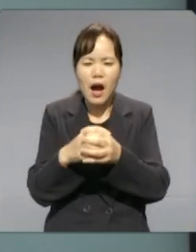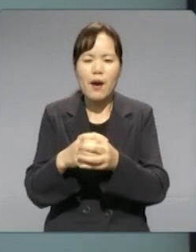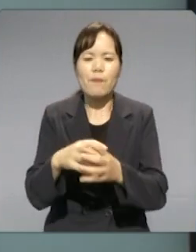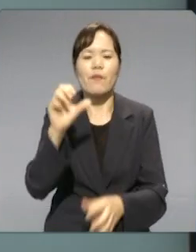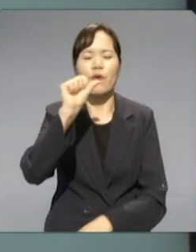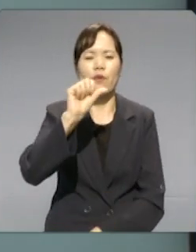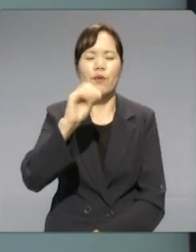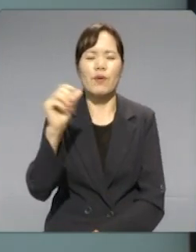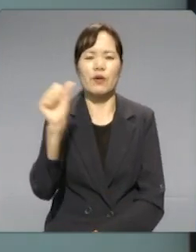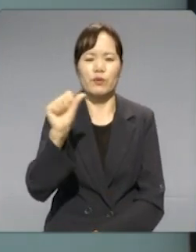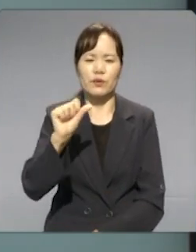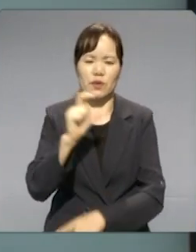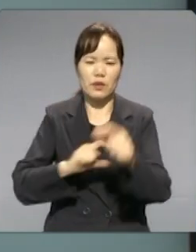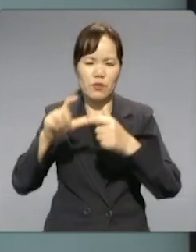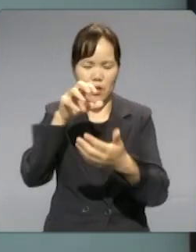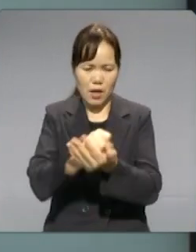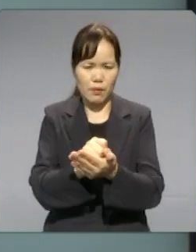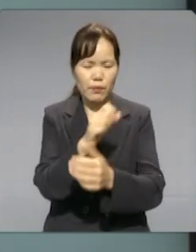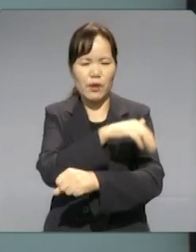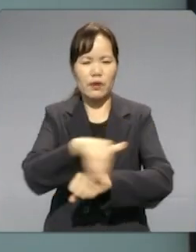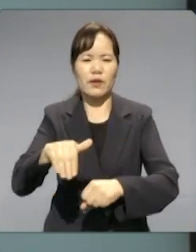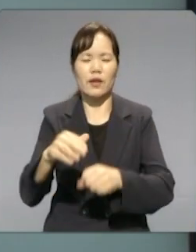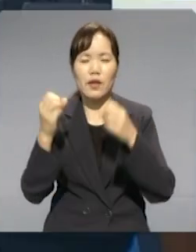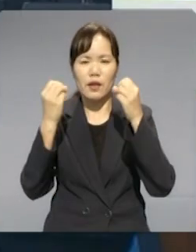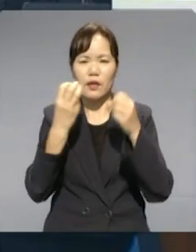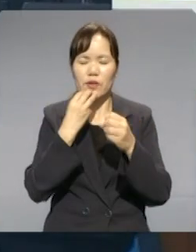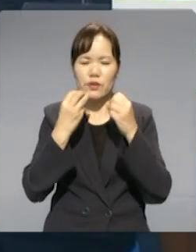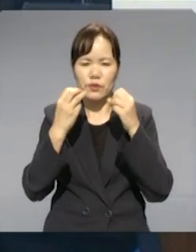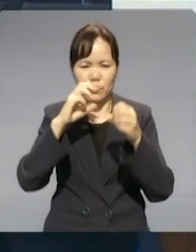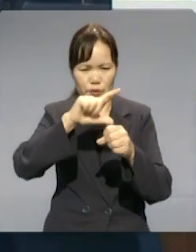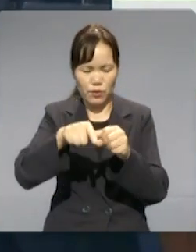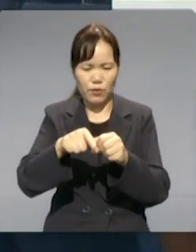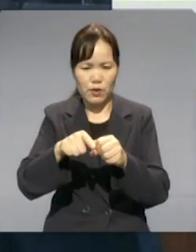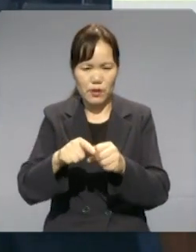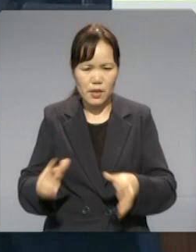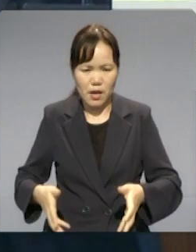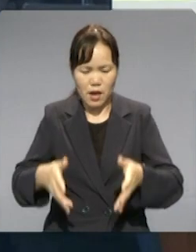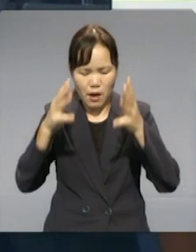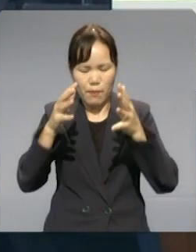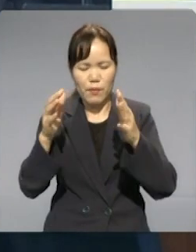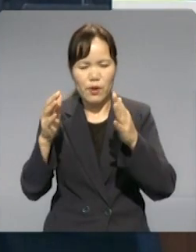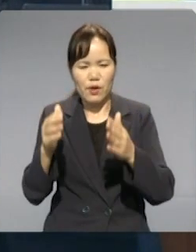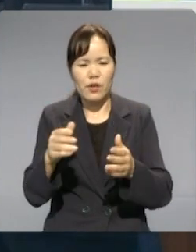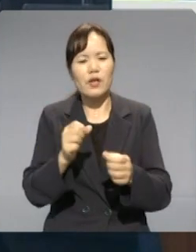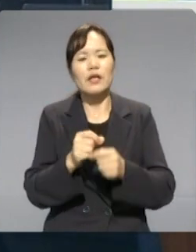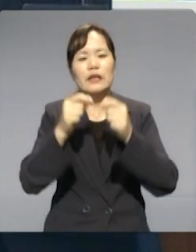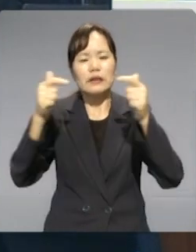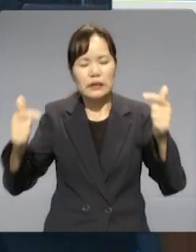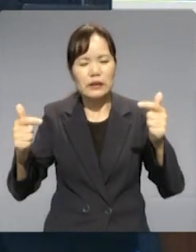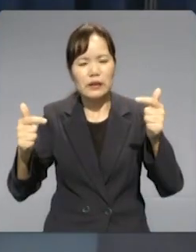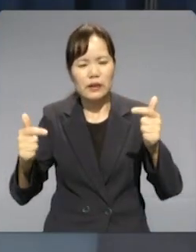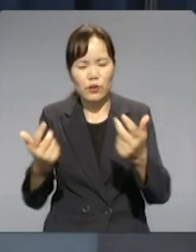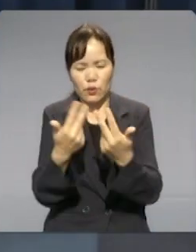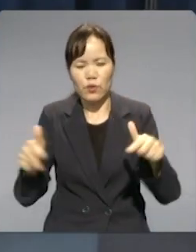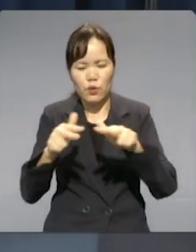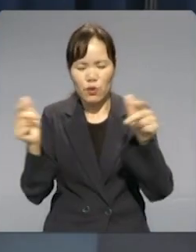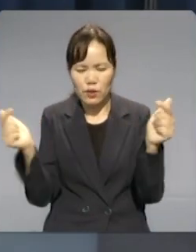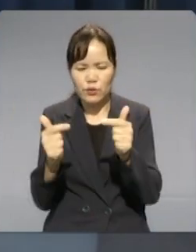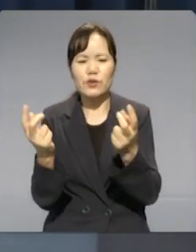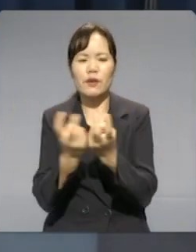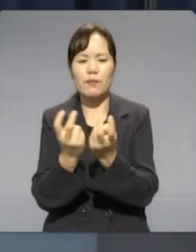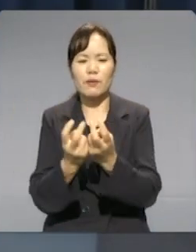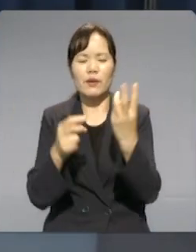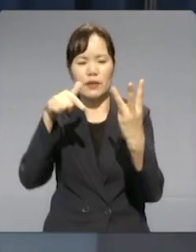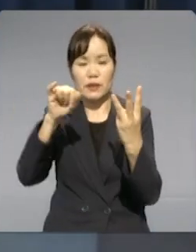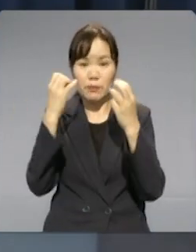했습니다. 정부는 수도권 신도시에서 용적률을 높이고 공원 녹지 비율을 줄이는 방식으로 3기 신도시 등